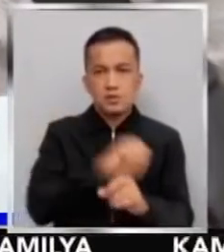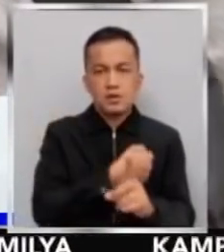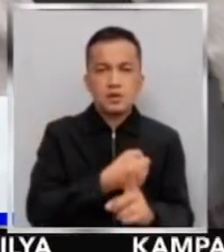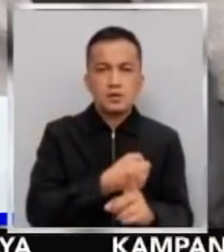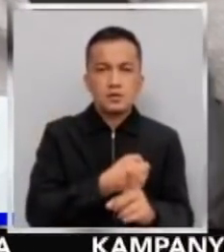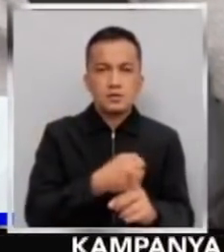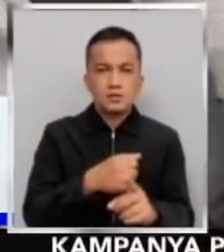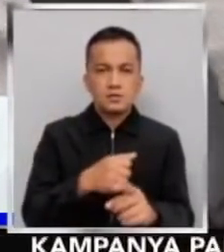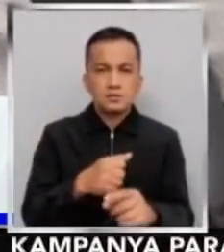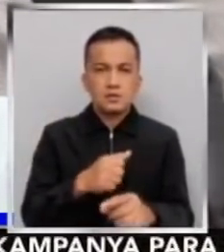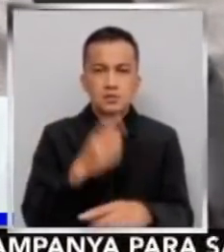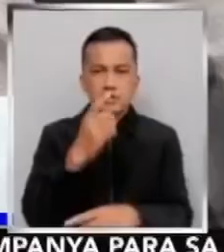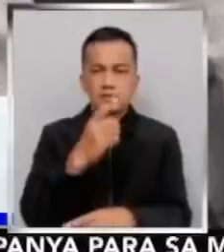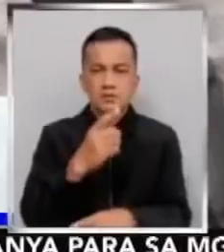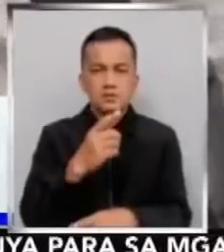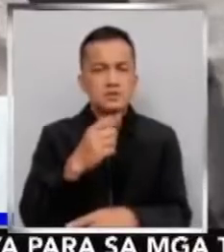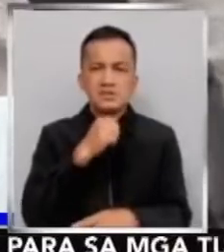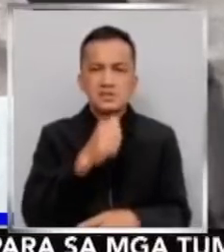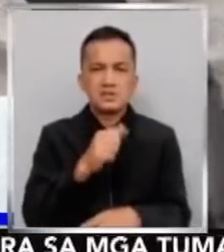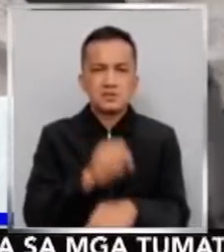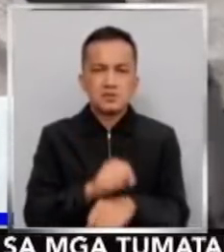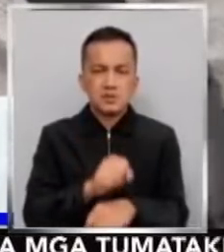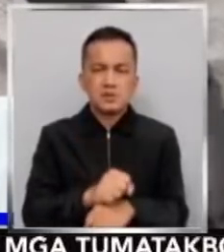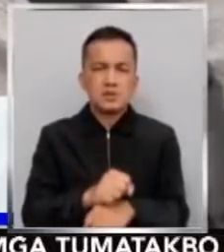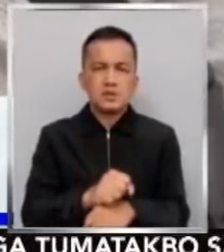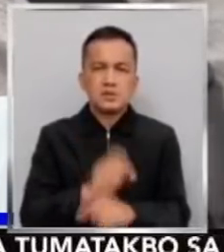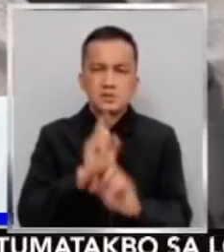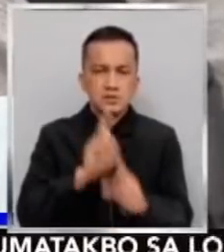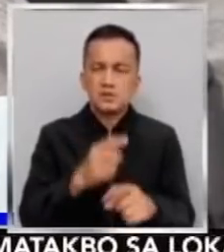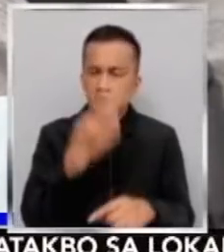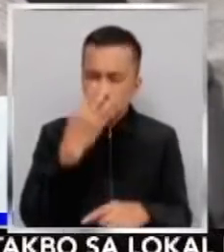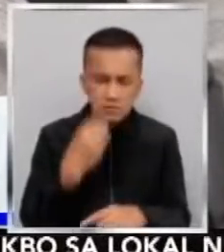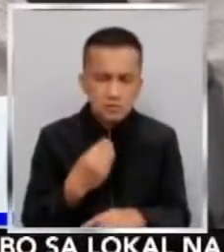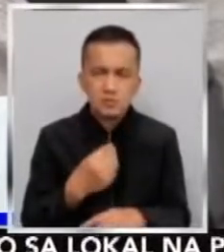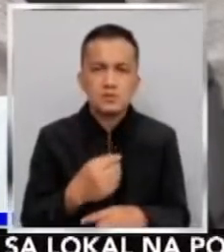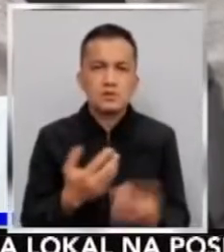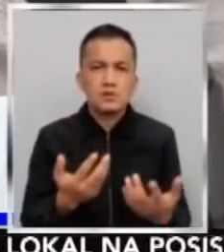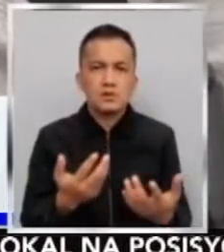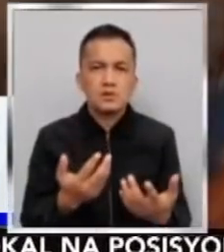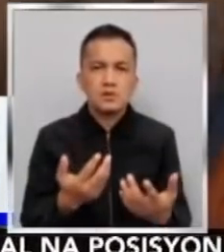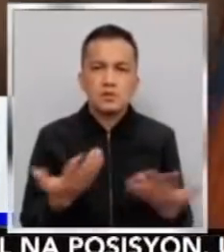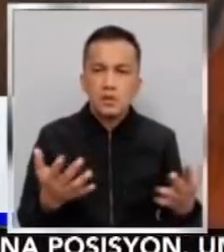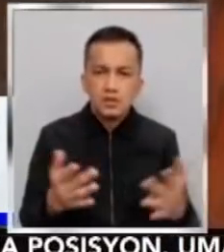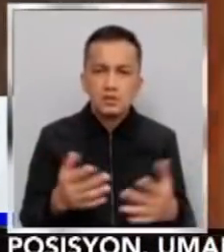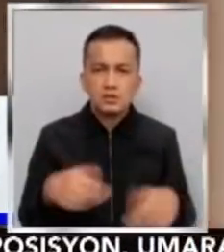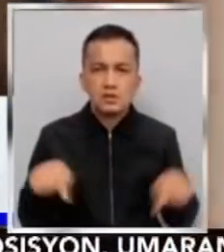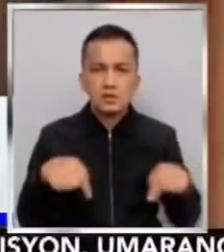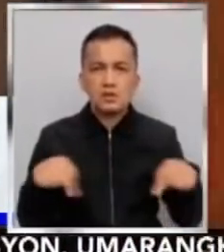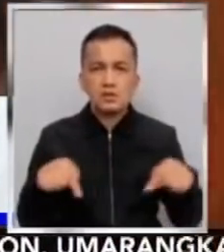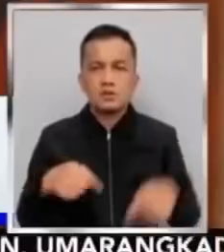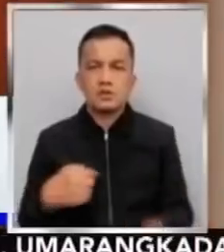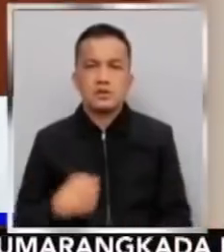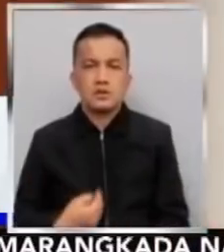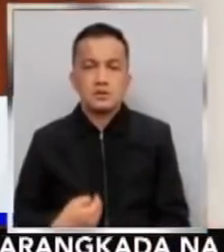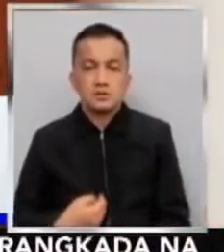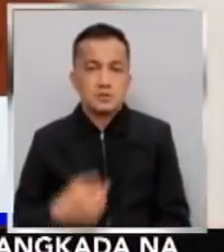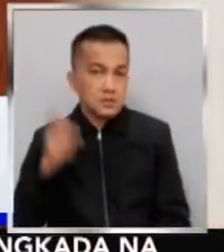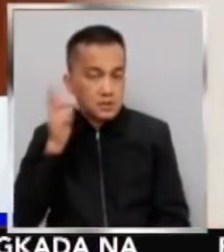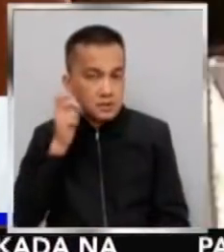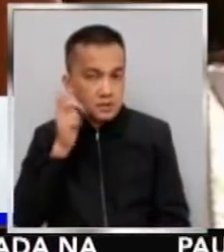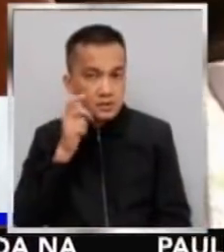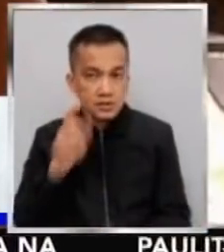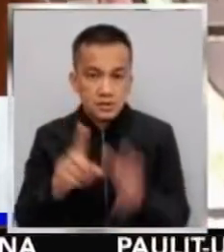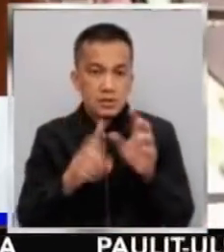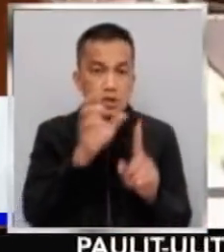work, hindi ako makatulog. Well, as in, halos wala, nanginginig ako. Kaya't nung nabalitaan daw nilang naaresto na ang